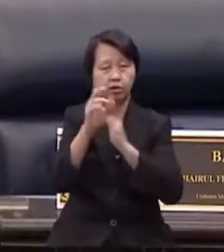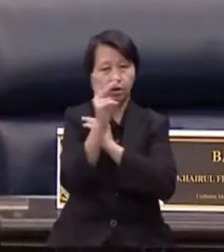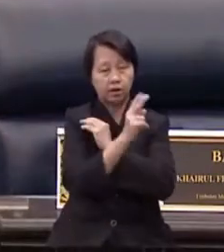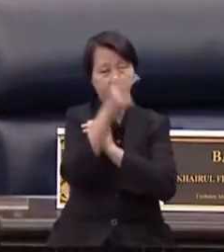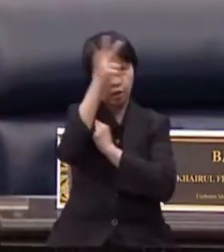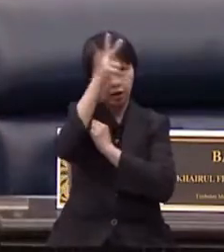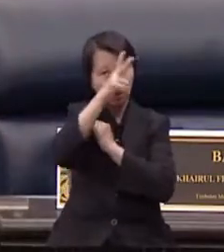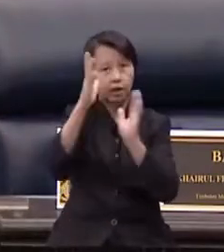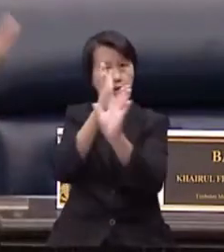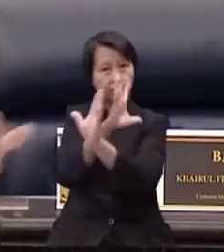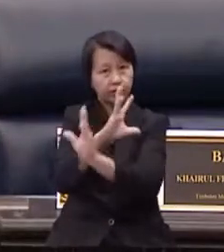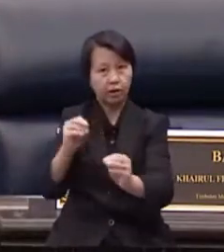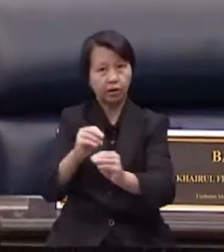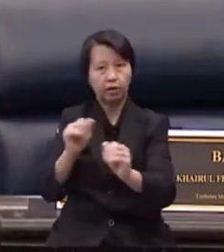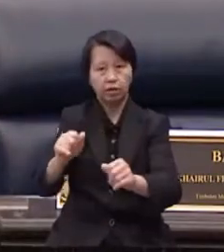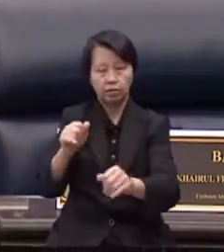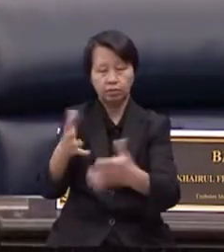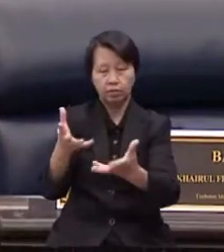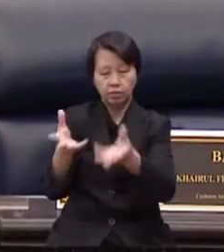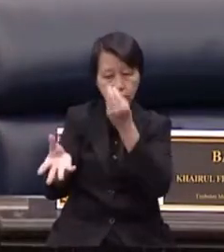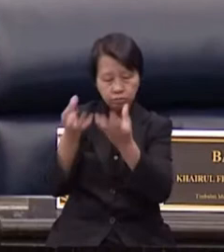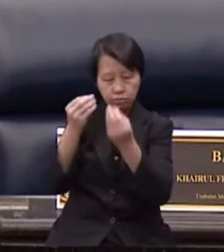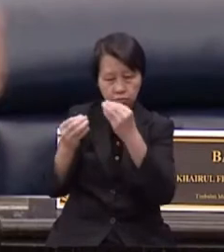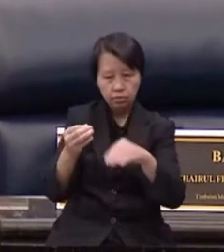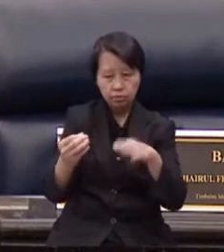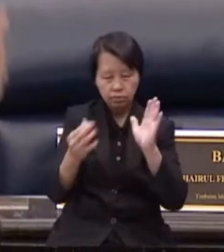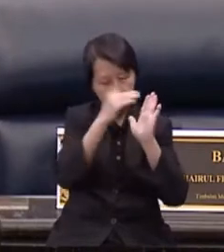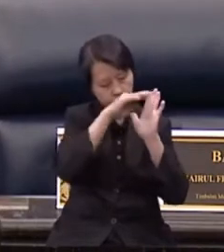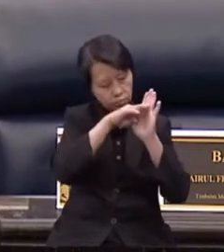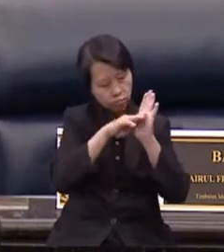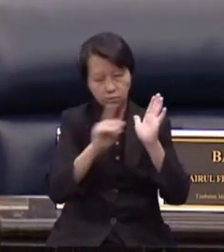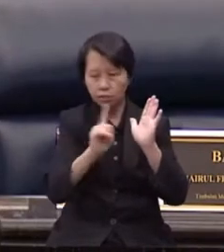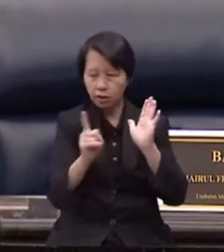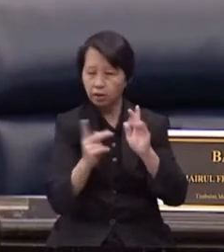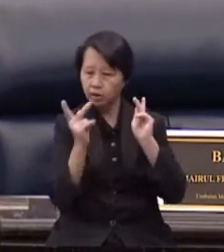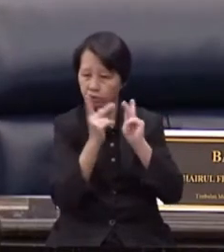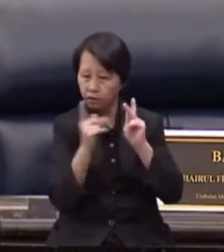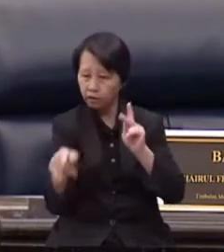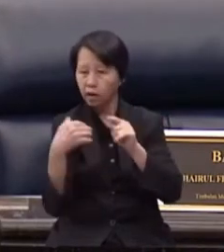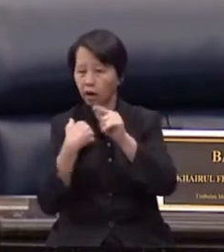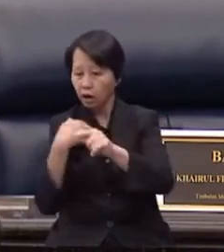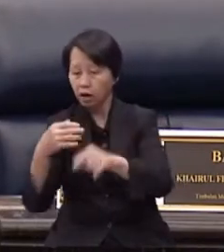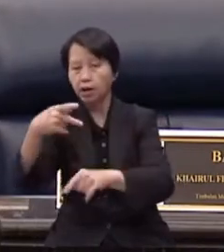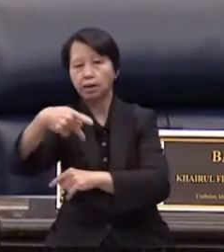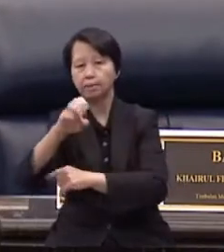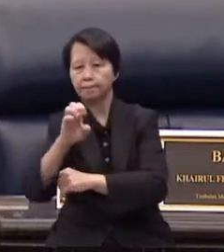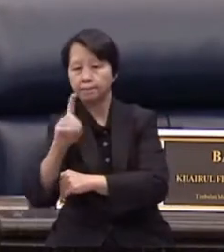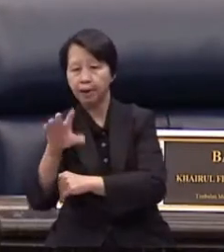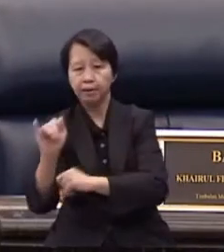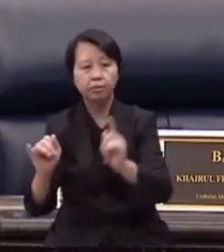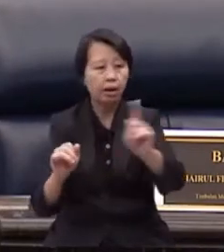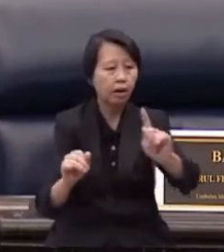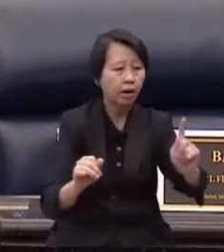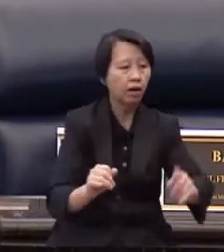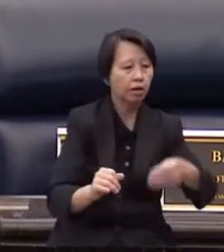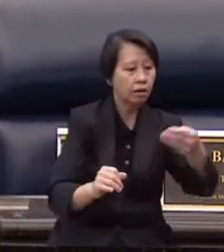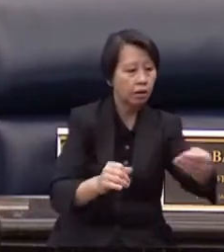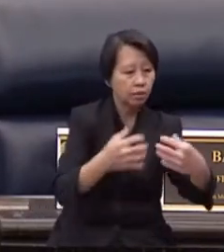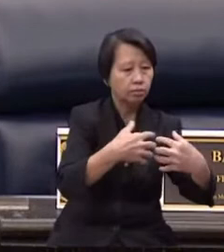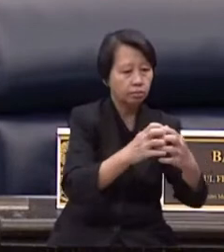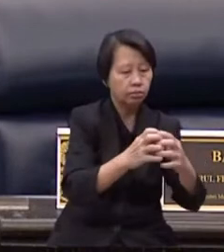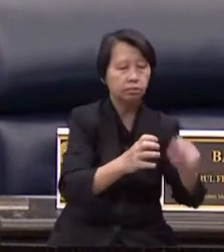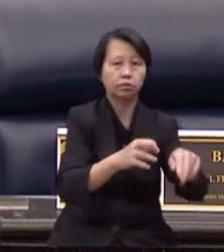kerajaan sarawa dimana kita juga dapatlah input daripada mereka tengok mana yang sesuai untuk kita wujudkan pedih lagi untuk lah kegunaan